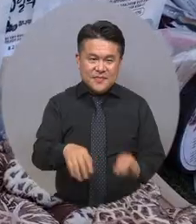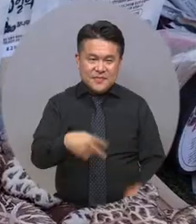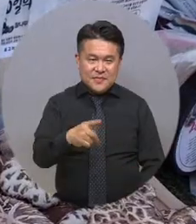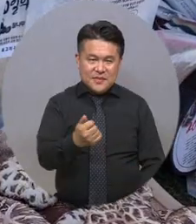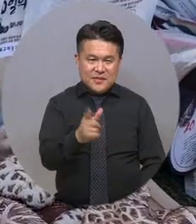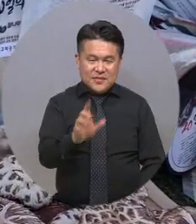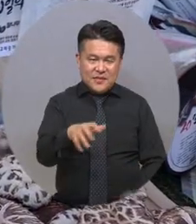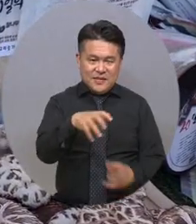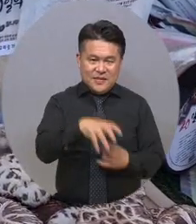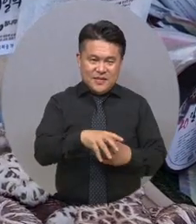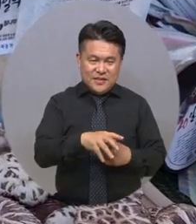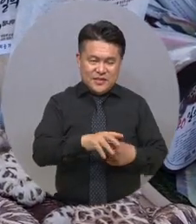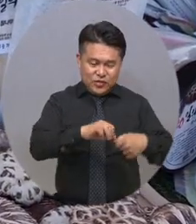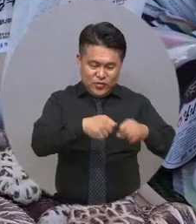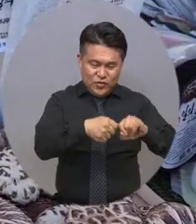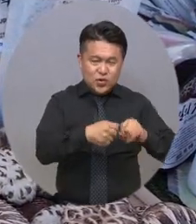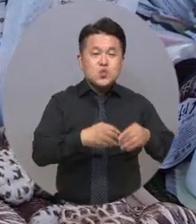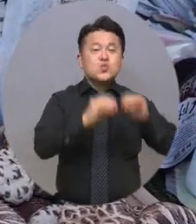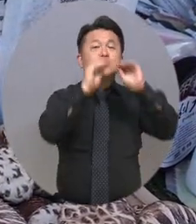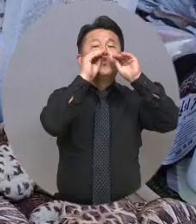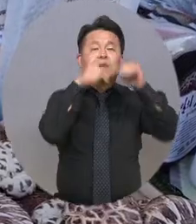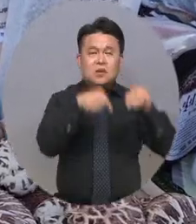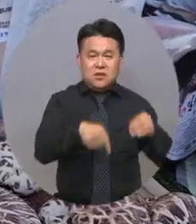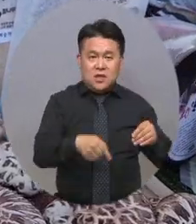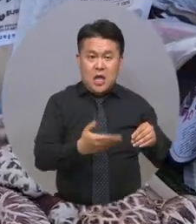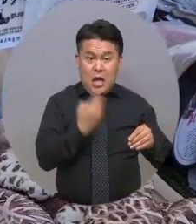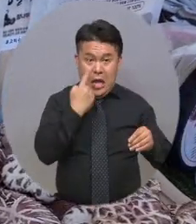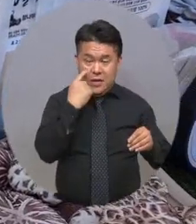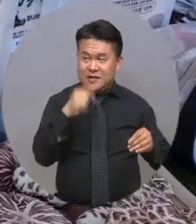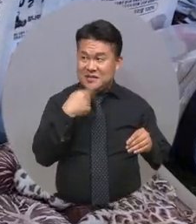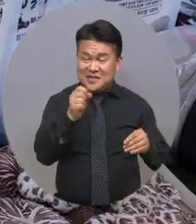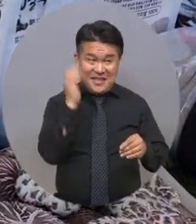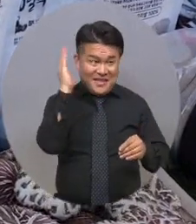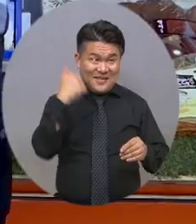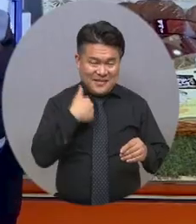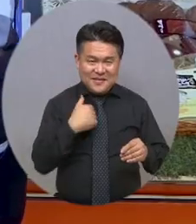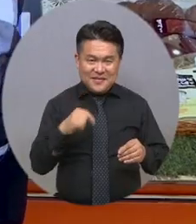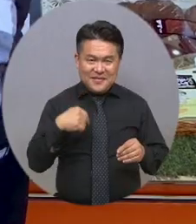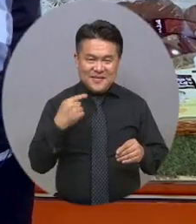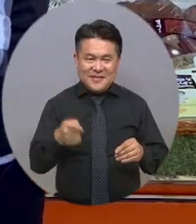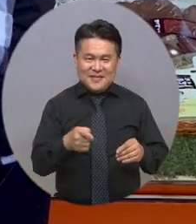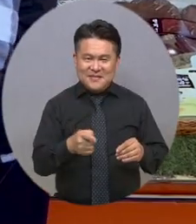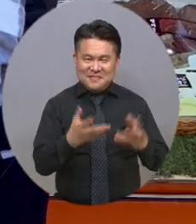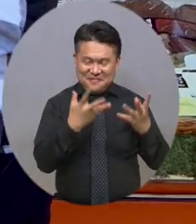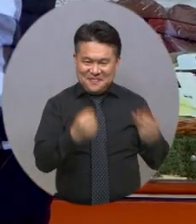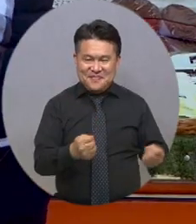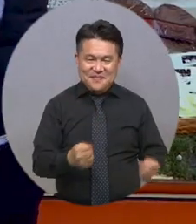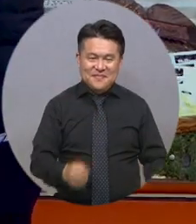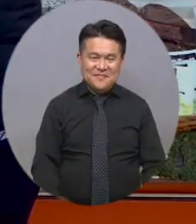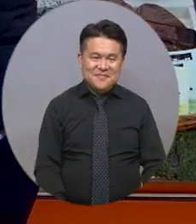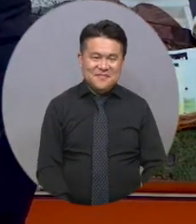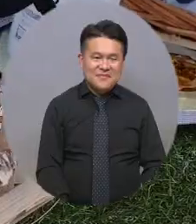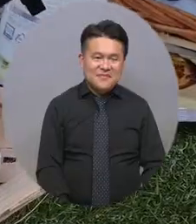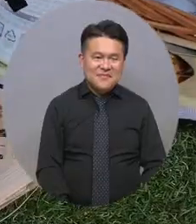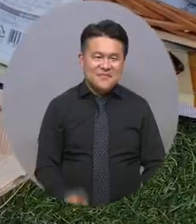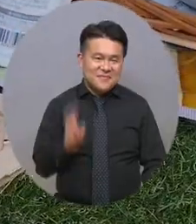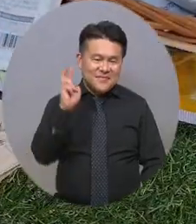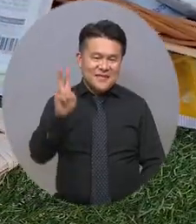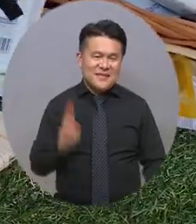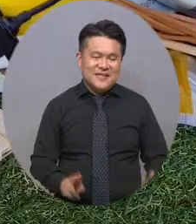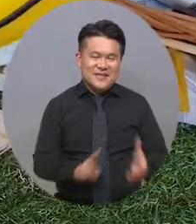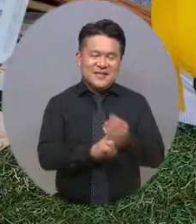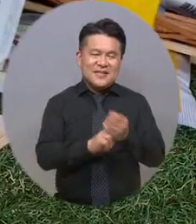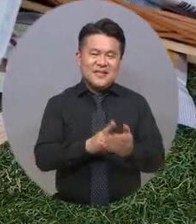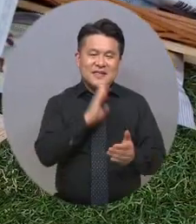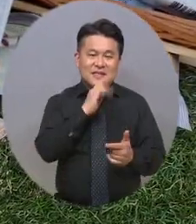상황버섯 진액. 예. 아, 이거 먹어보고 제가 얘기해 드릴게요. 예. 엄청 많이 있습니다. 20일의 기적. 이게